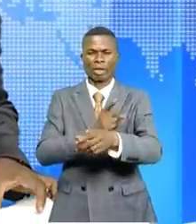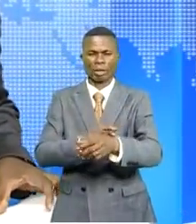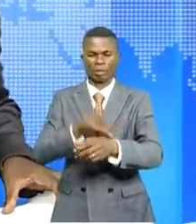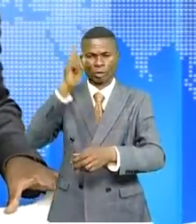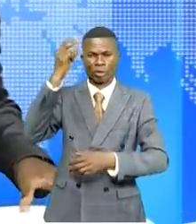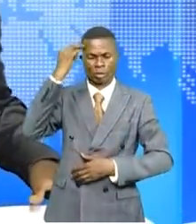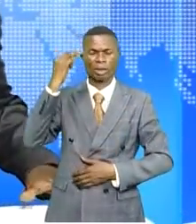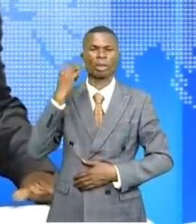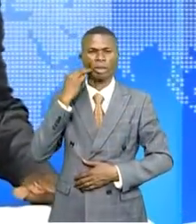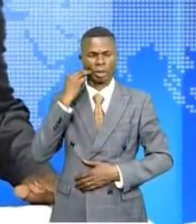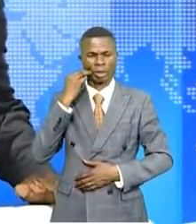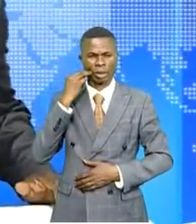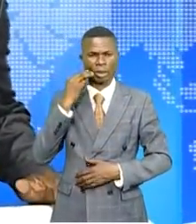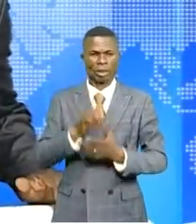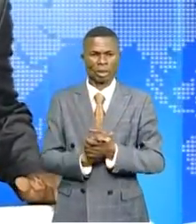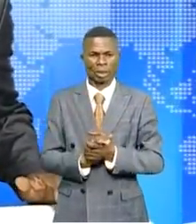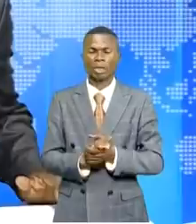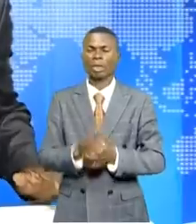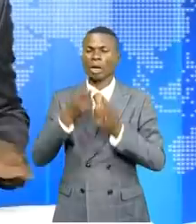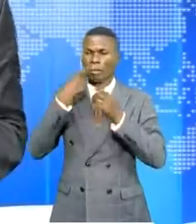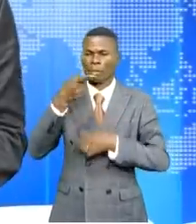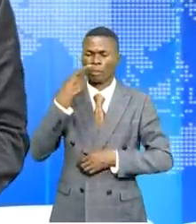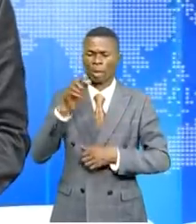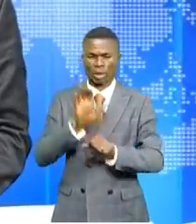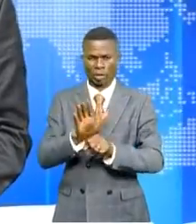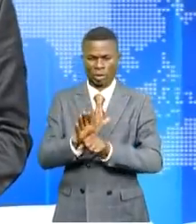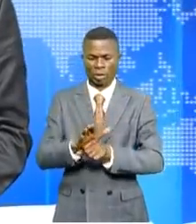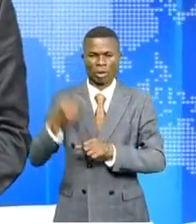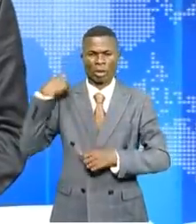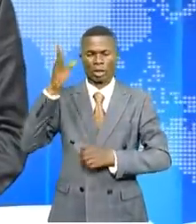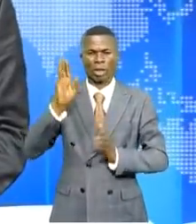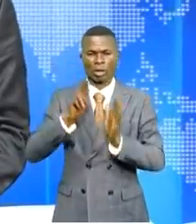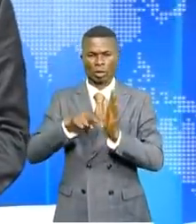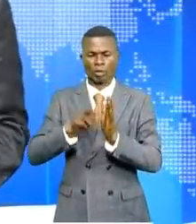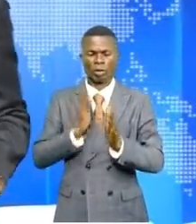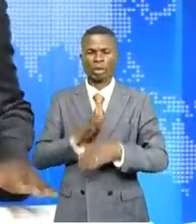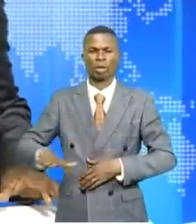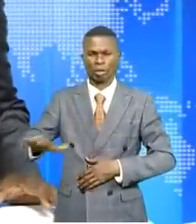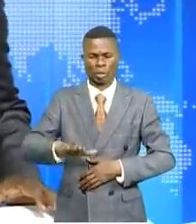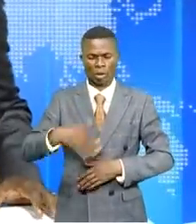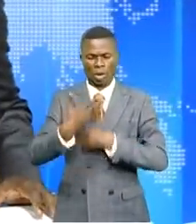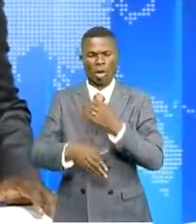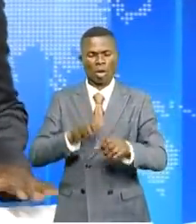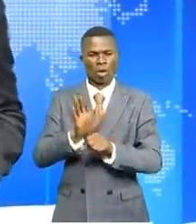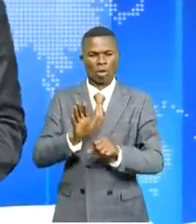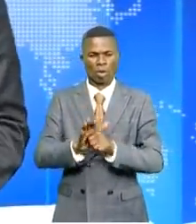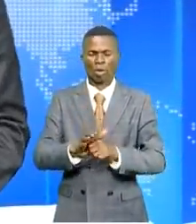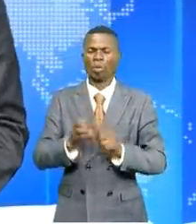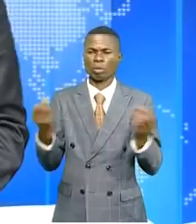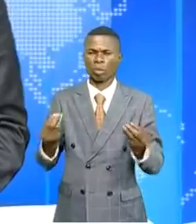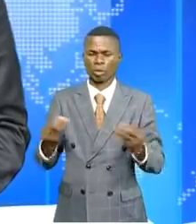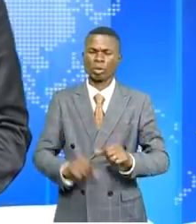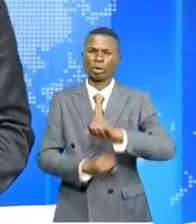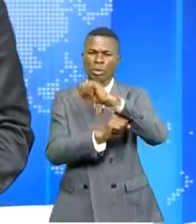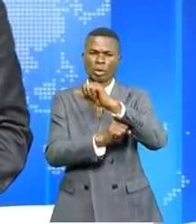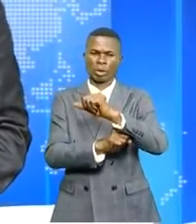Jean-Michel Samalou Kondé a tenu un point de presse. En substance, le gouvernement de la République ne ménagera aucun effort pour